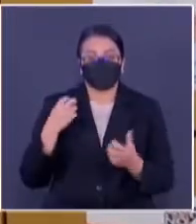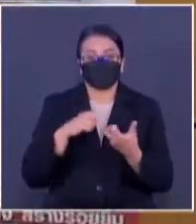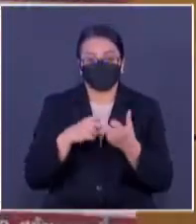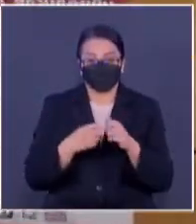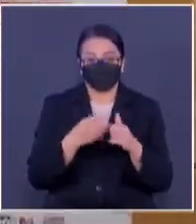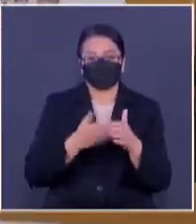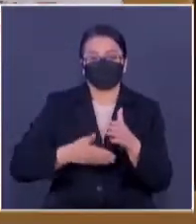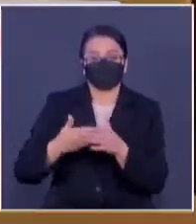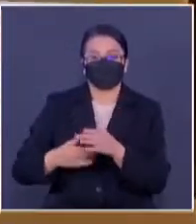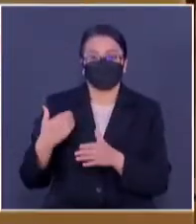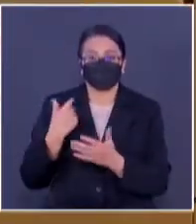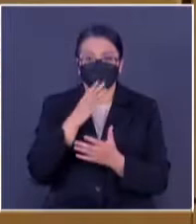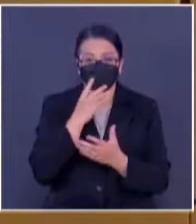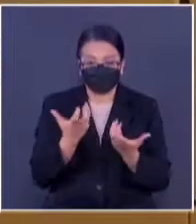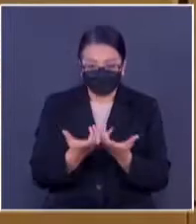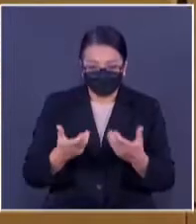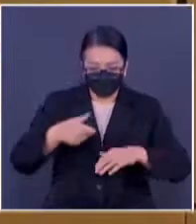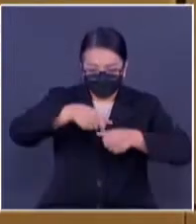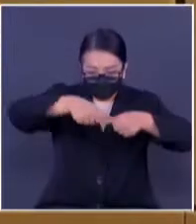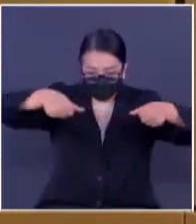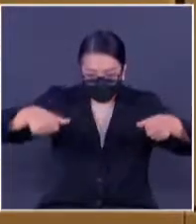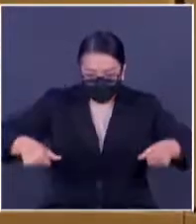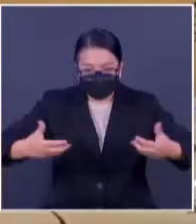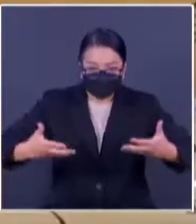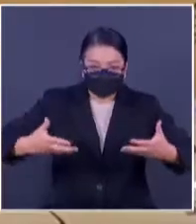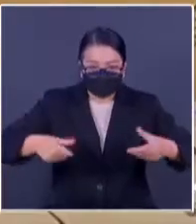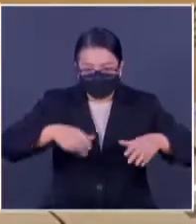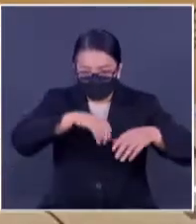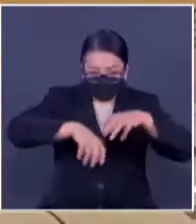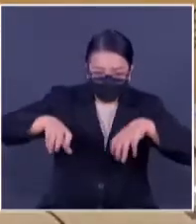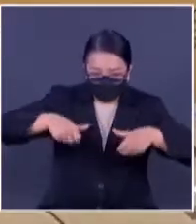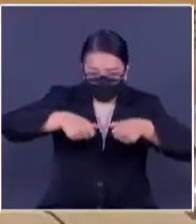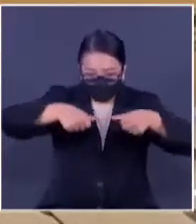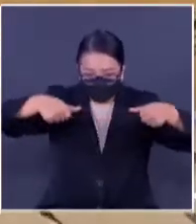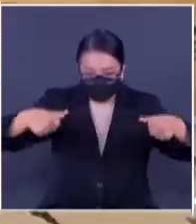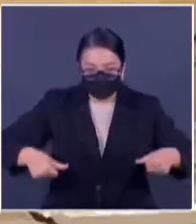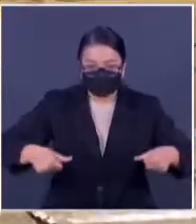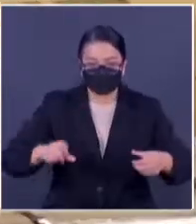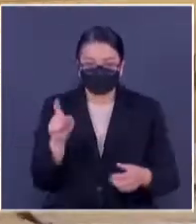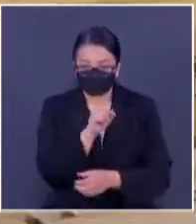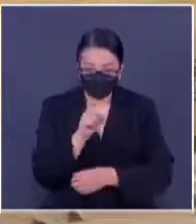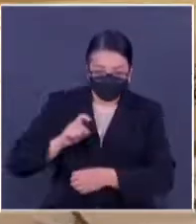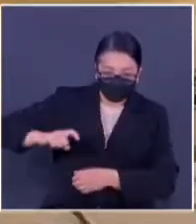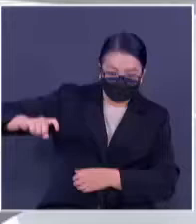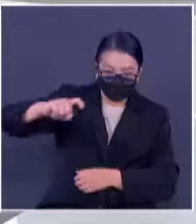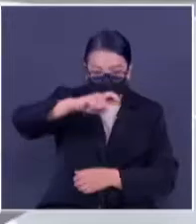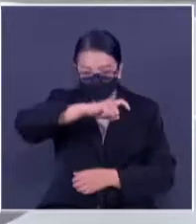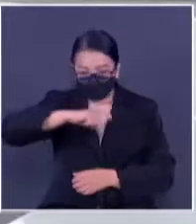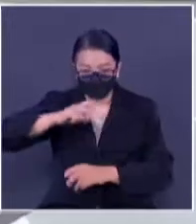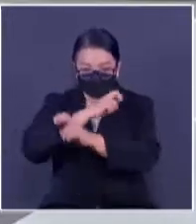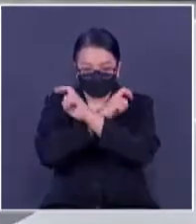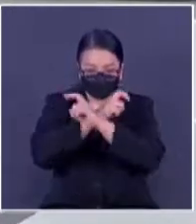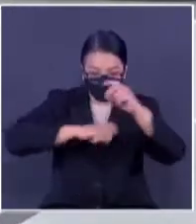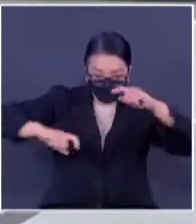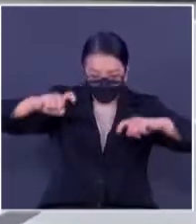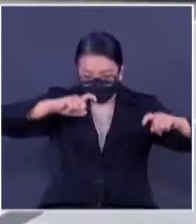น่อย น ะเวลาที่เราปิดกล่องเนี่ยนะฮะก็มีปัญหานิดนึงแต่พอเราบรรจุเสร็จสับแล้วเนี่ยเราก็จะพ่นฉีดฆ่าเชื้อกันอีกรอบนึงนะฮะรับร